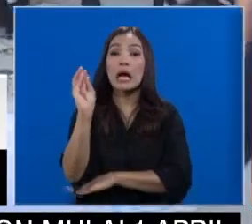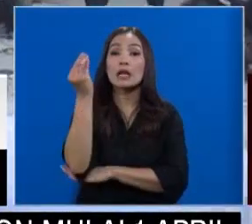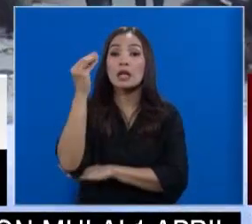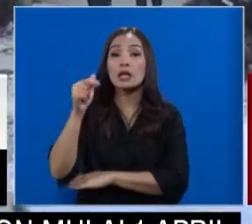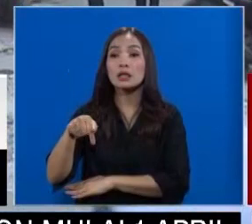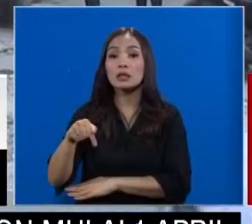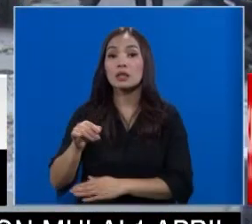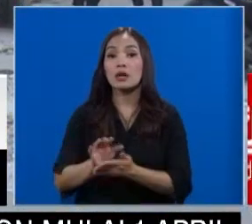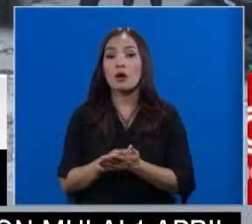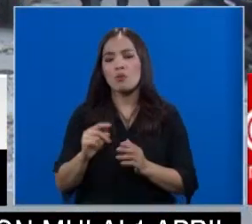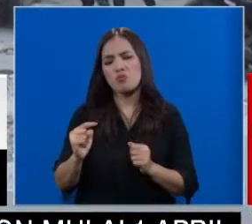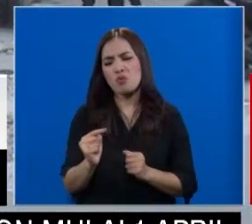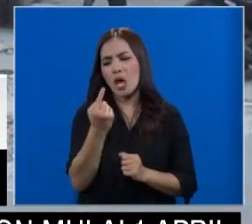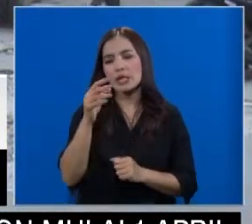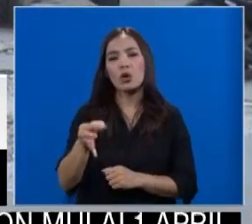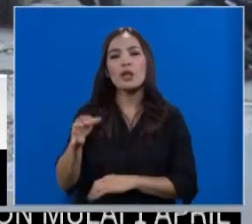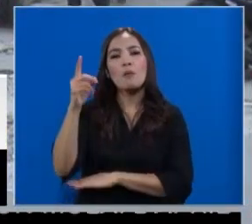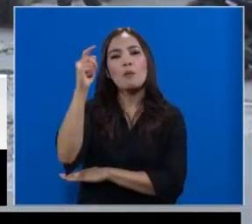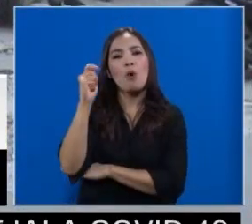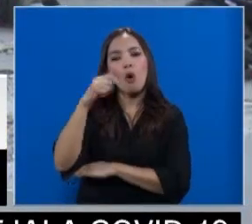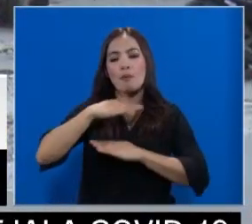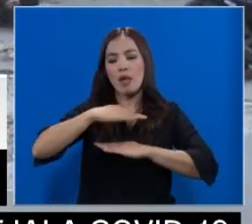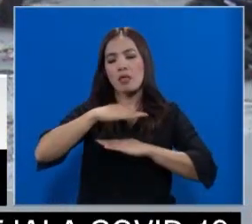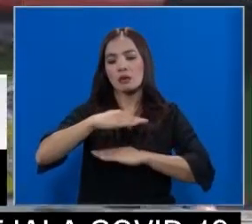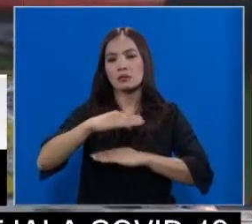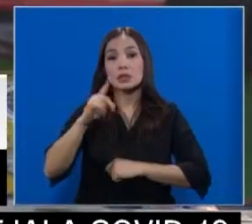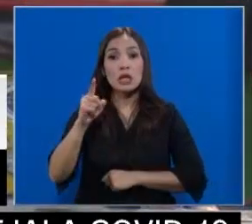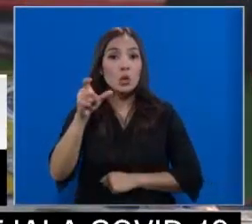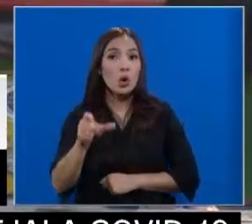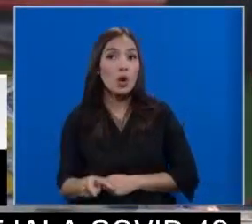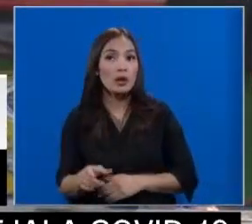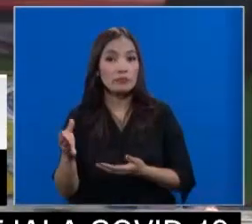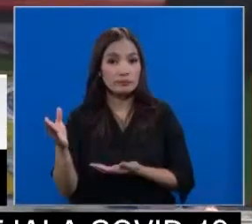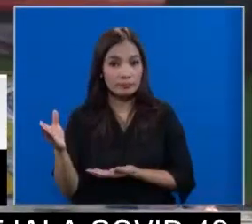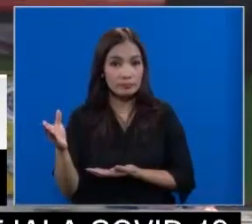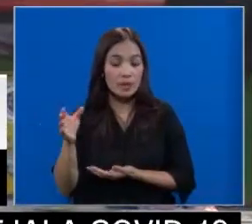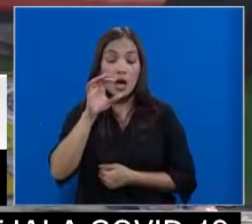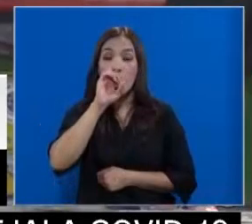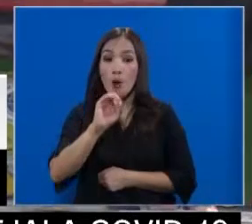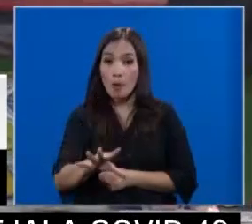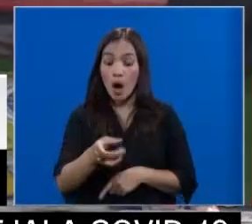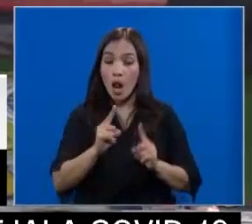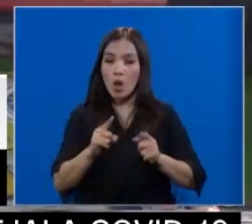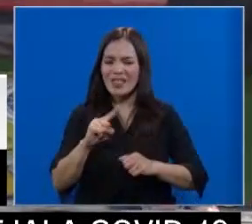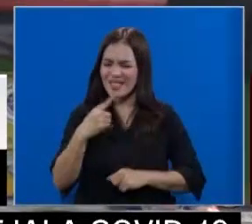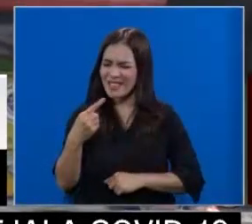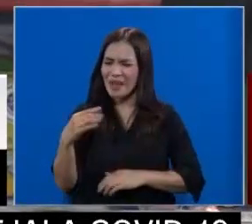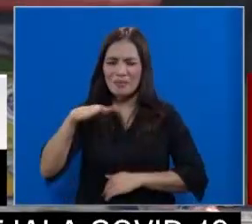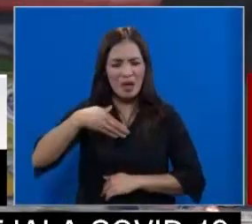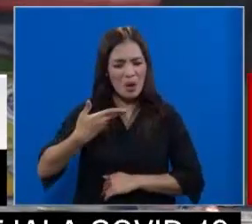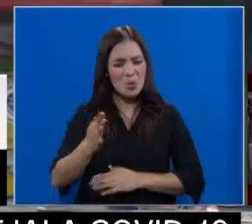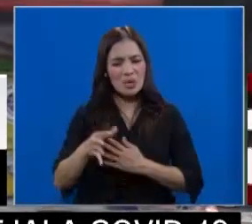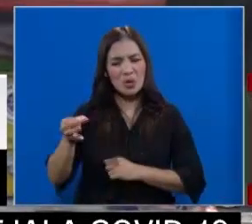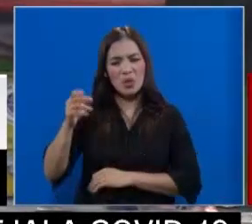kota Bogor juga mulai dibatasi. Salah satu tukang beca, Wakijo, menuturkan, setiap tahun jumlah beca di kota